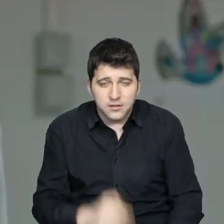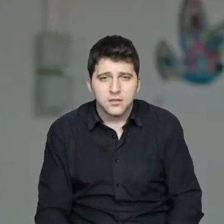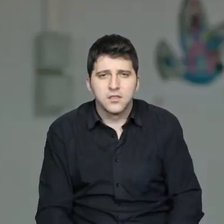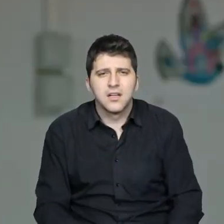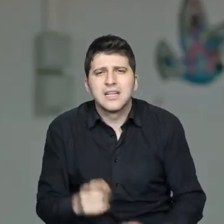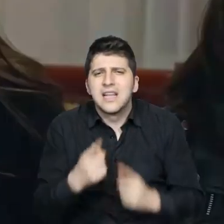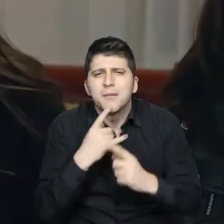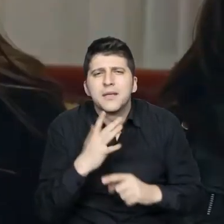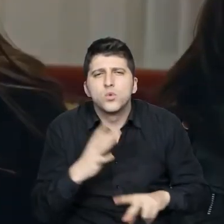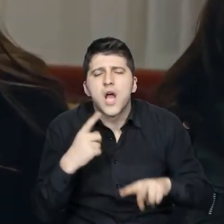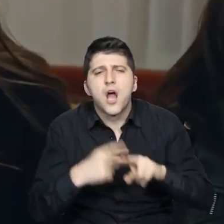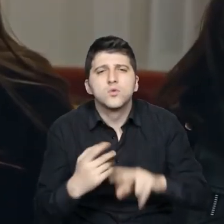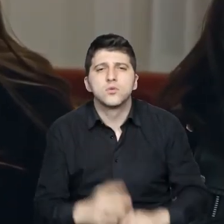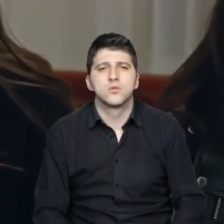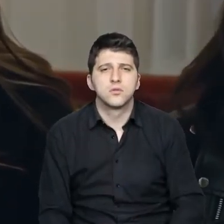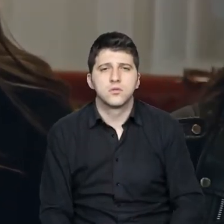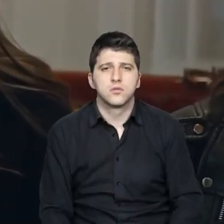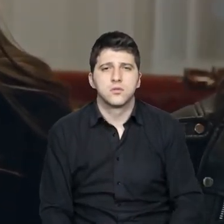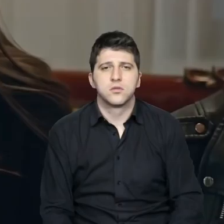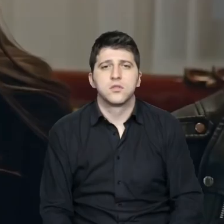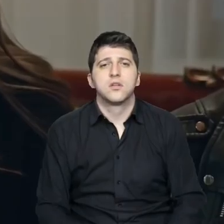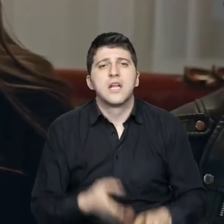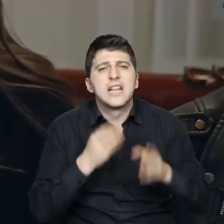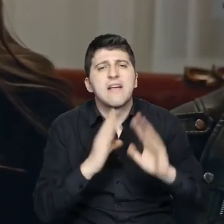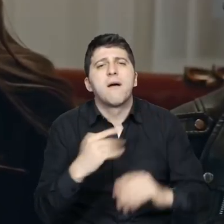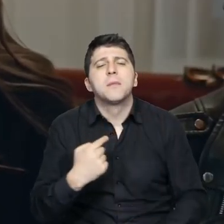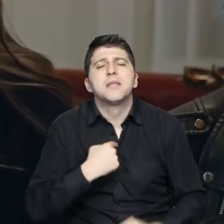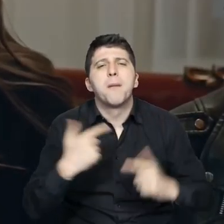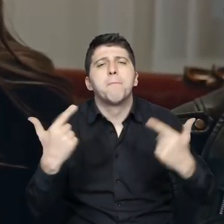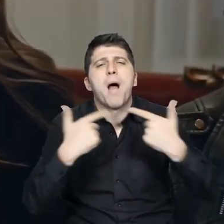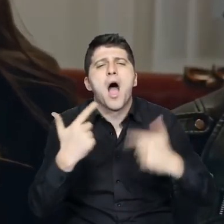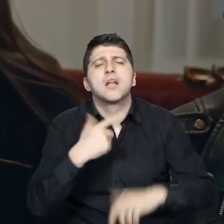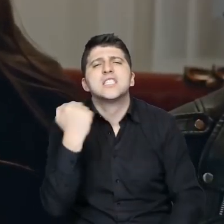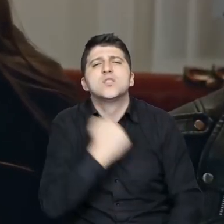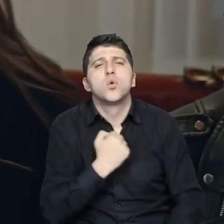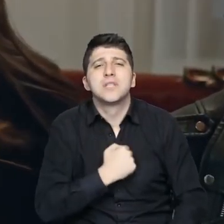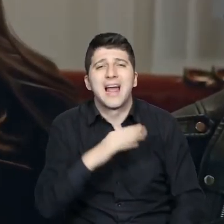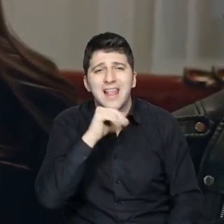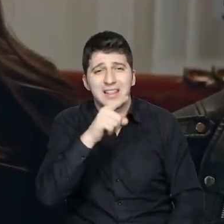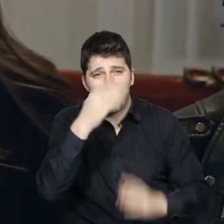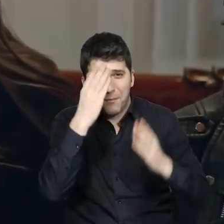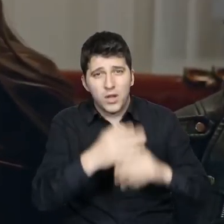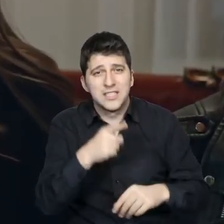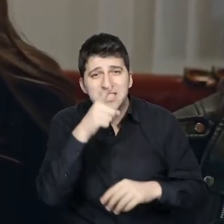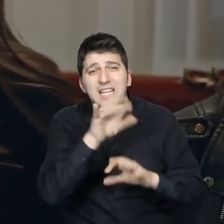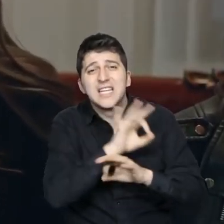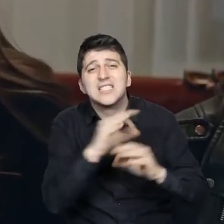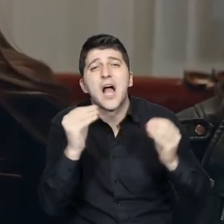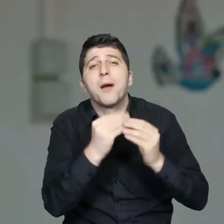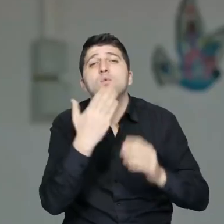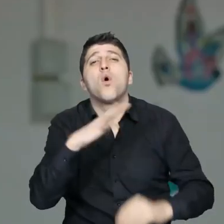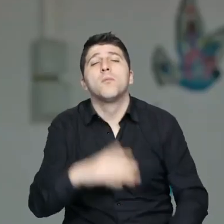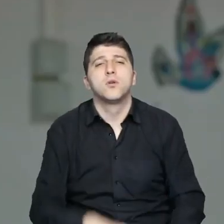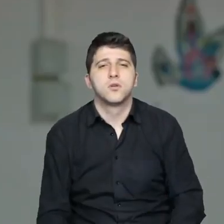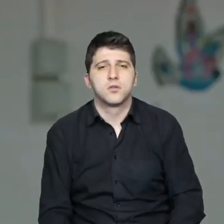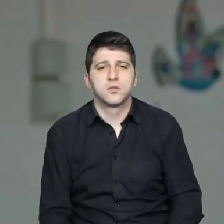Ne demek istiyorsun Aysun? Sürekli bize kızıyorsun. Dedemin bu hale gelmesinde senin hiçbir kabahatin